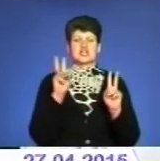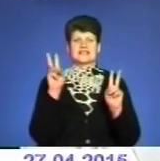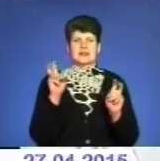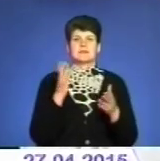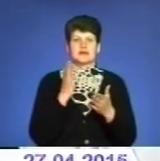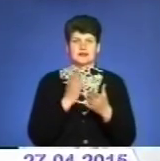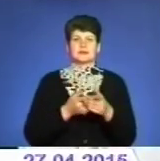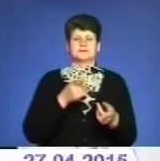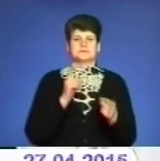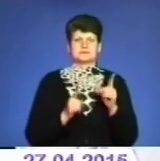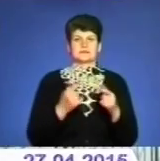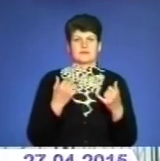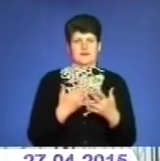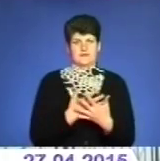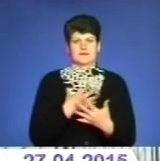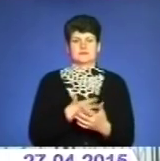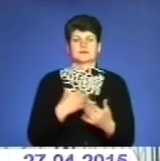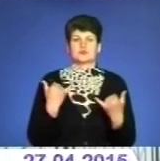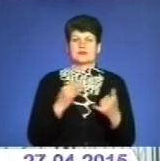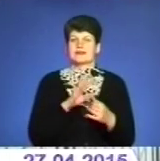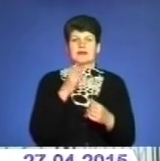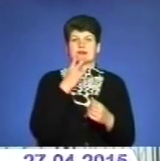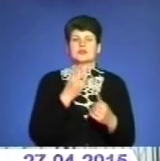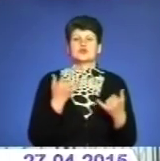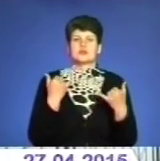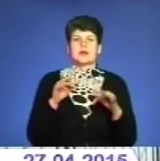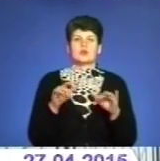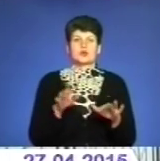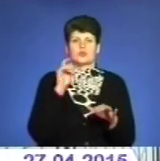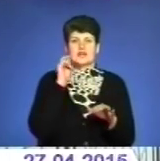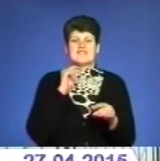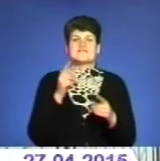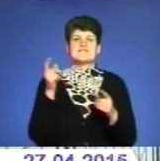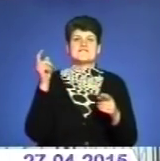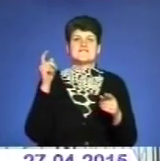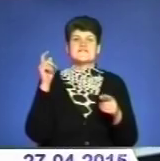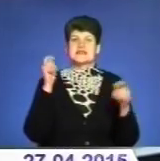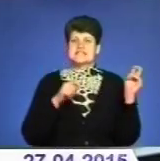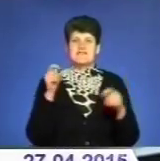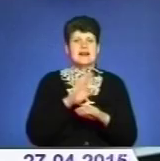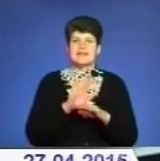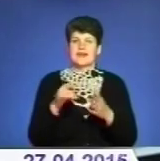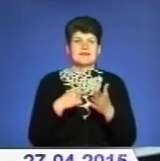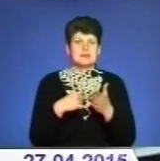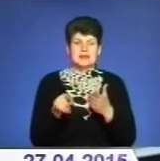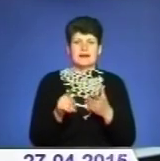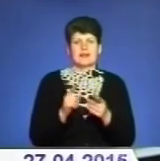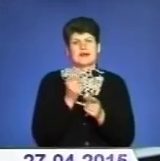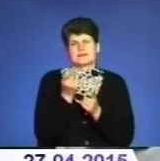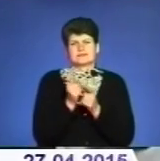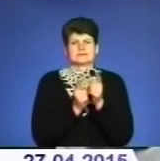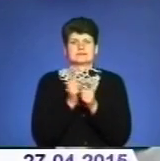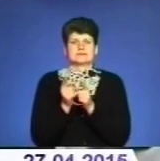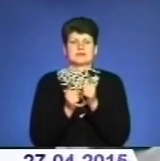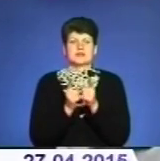правдивою і актуальною сьогодні. Тому, незважаючи на події в Україні, фестиваль організатори не відмінили, а навпаки дещо змінили у форматі,